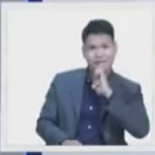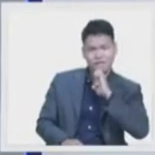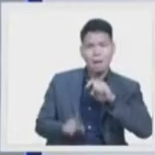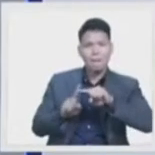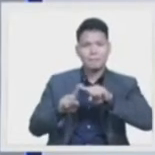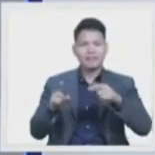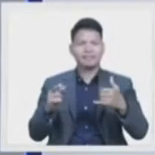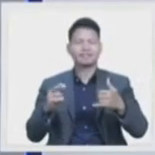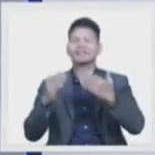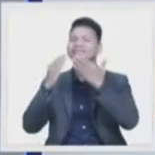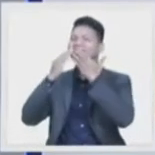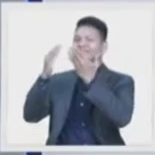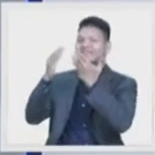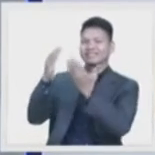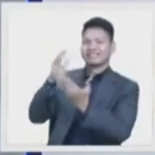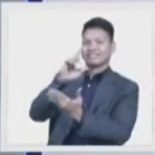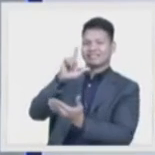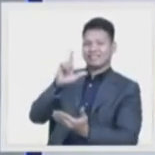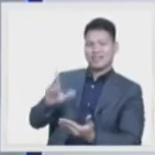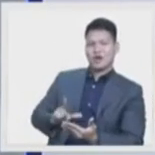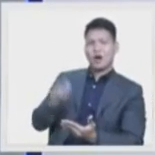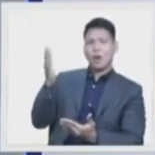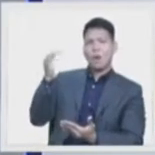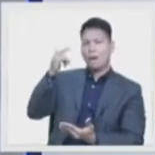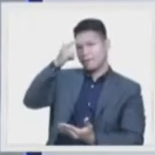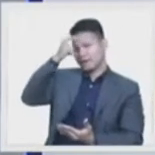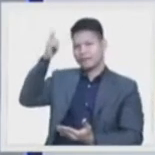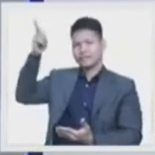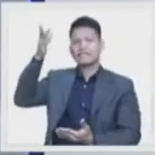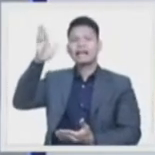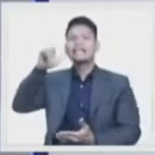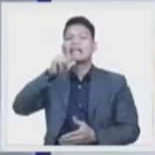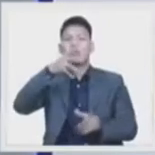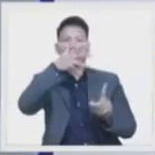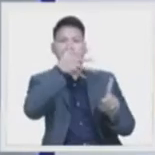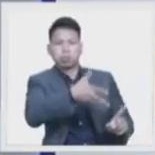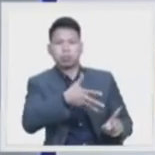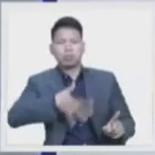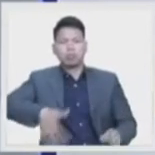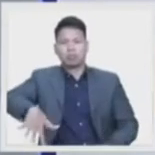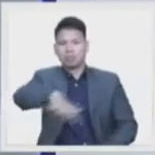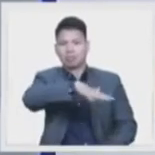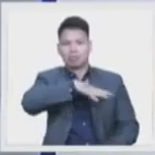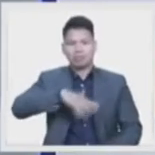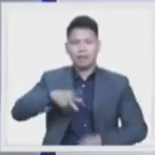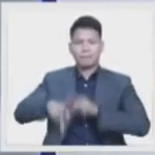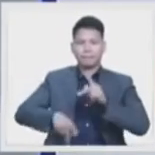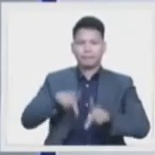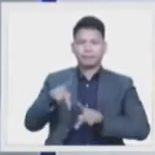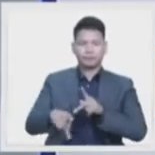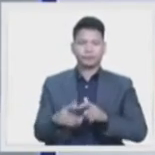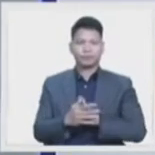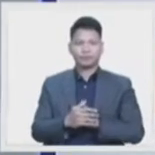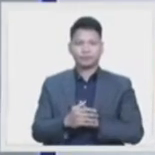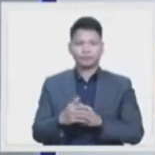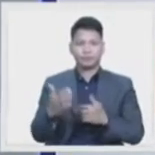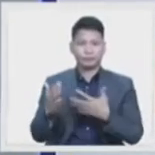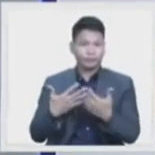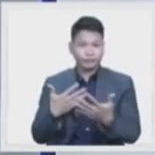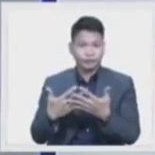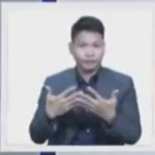wala magpasagad sa tao. Bisan kita na ulipo na sa gahom ni